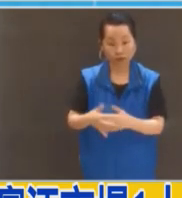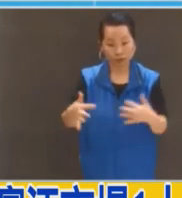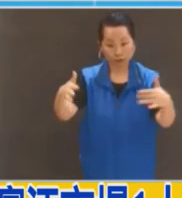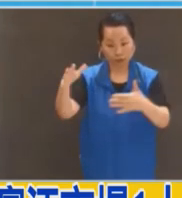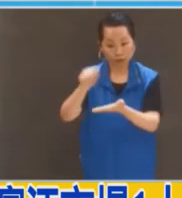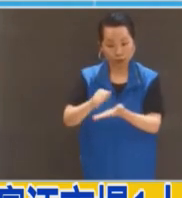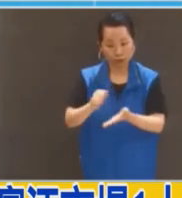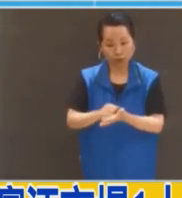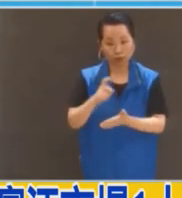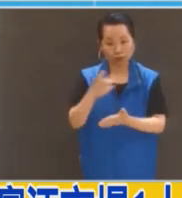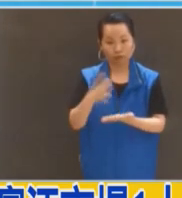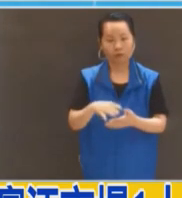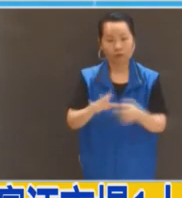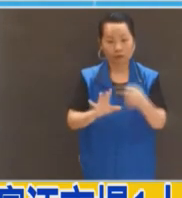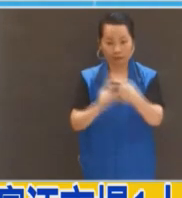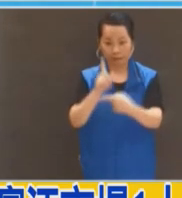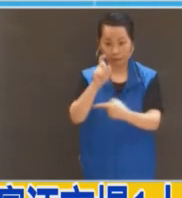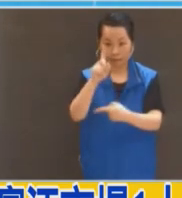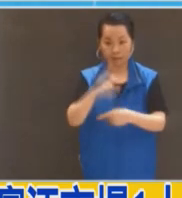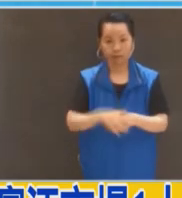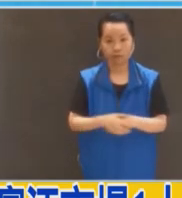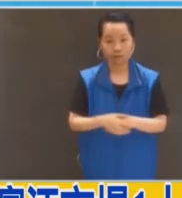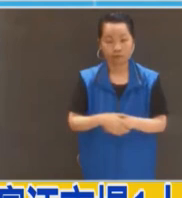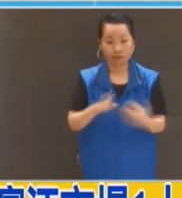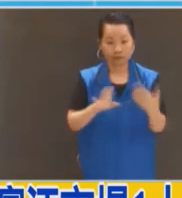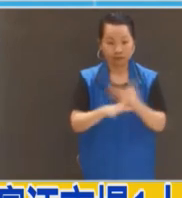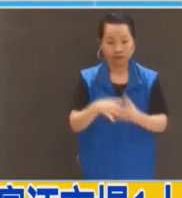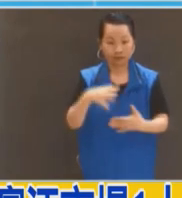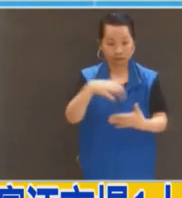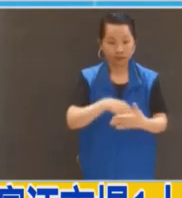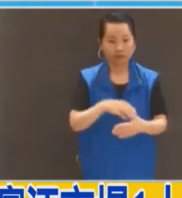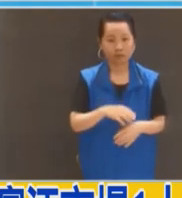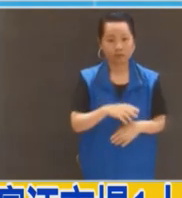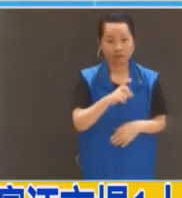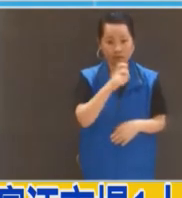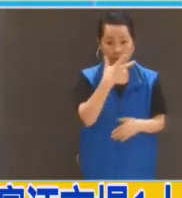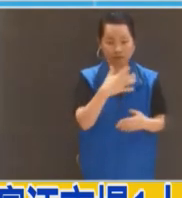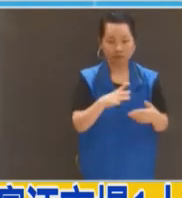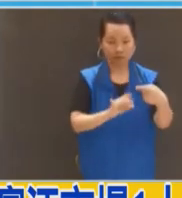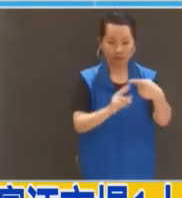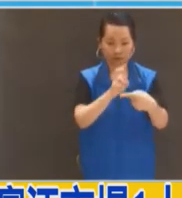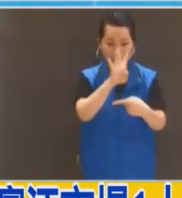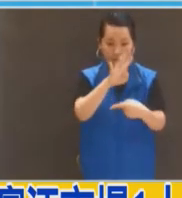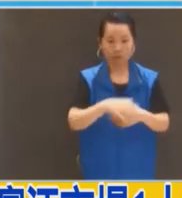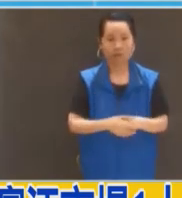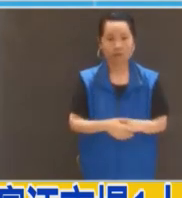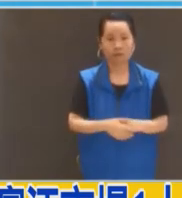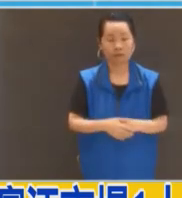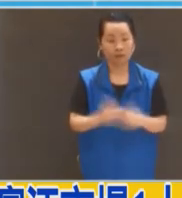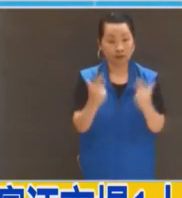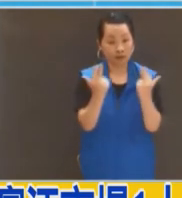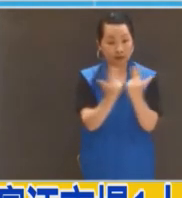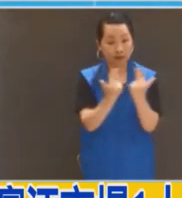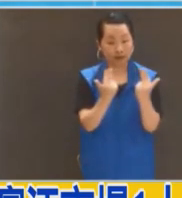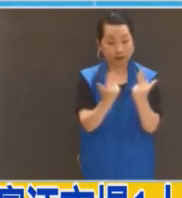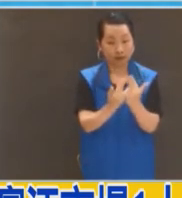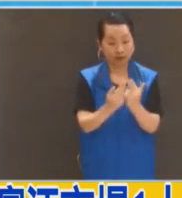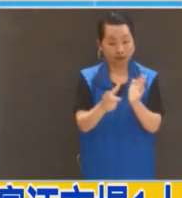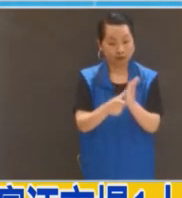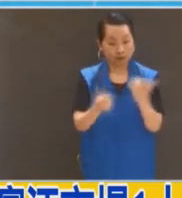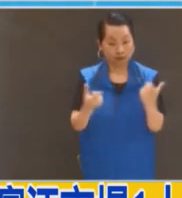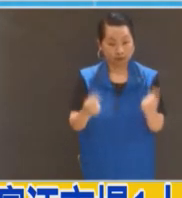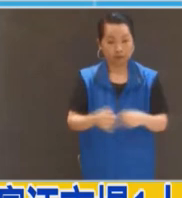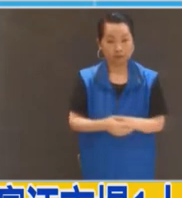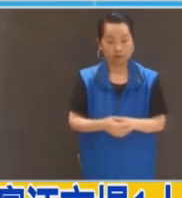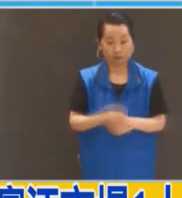13人，占11%，其他的框了28人，占24%。所以新北市都会在同个时间，